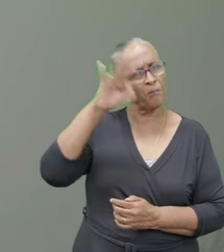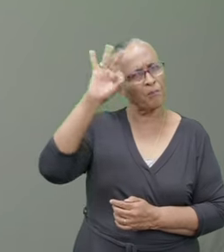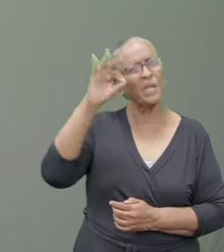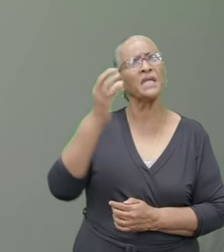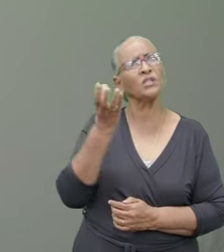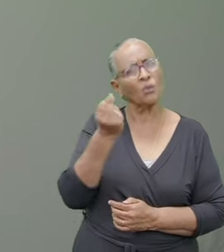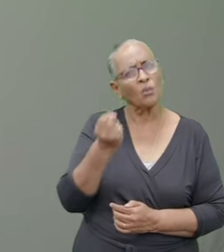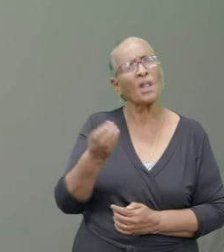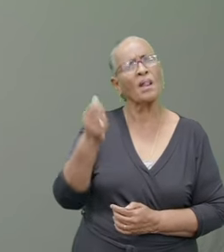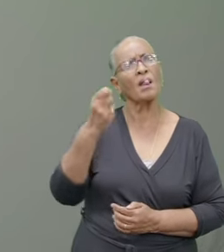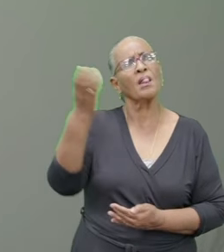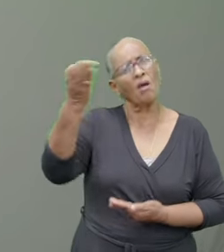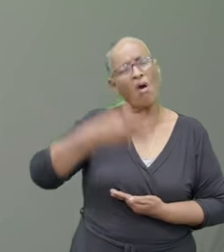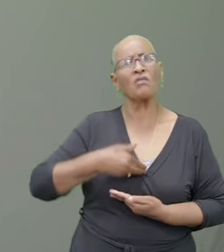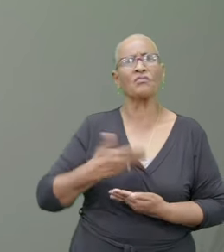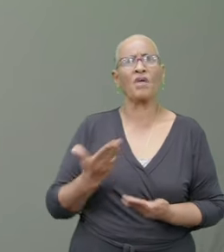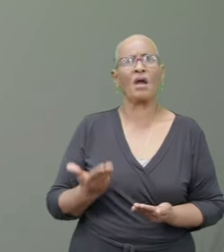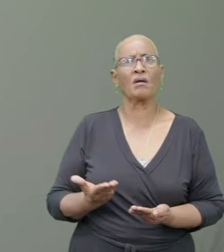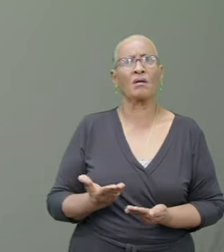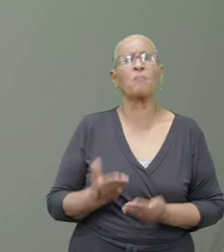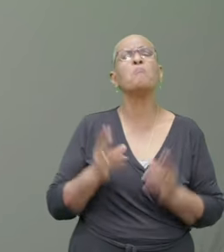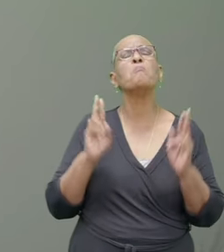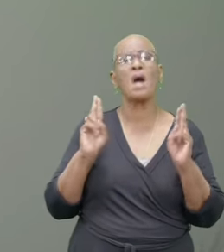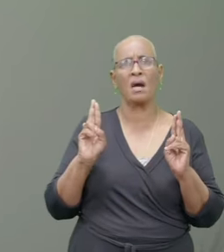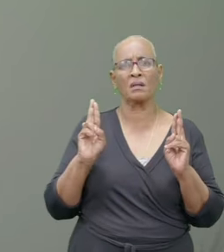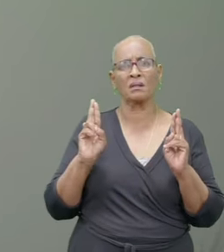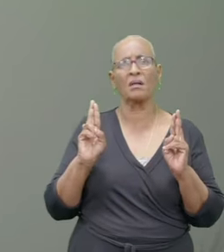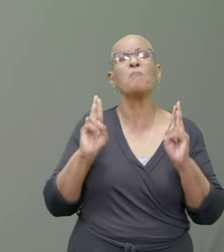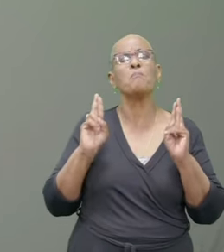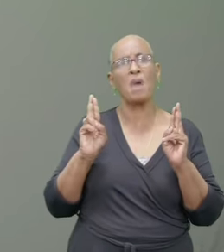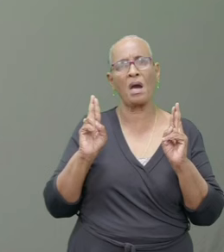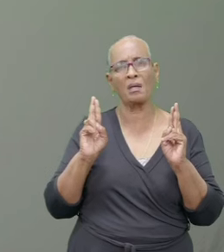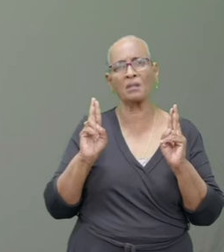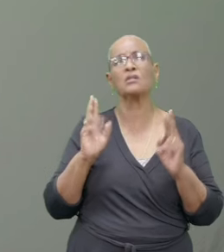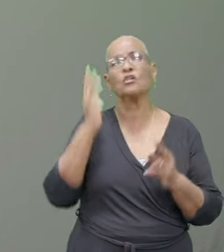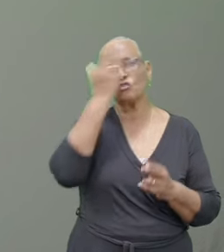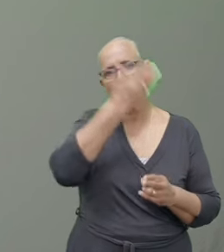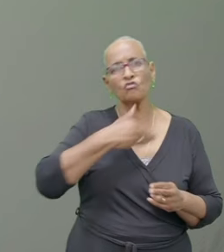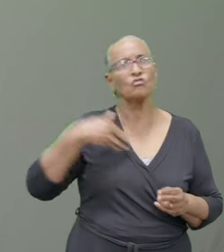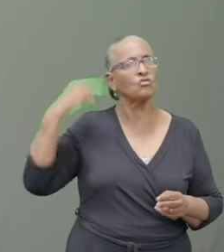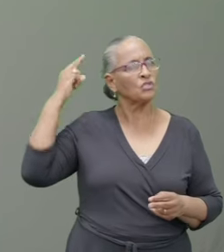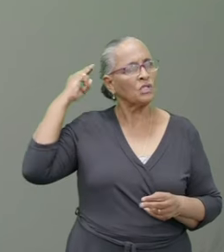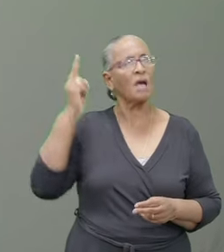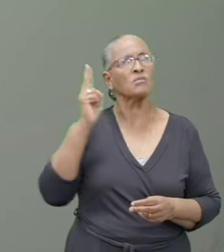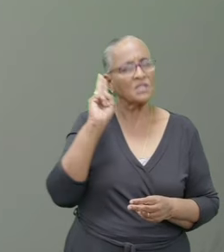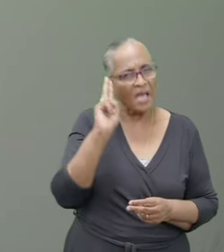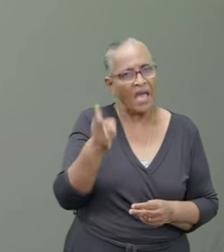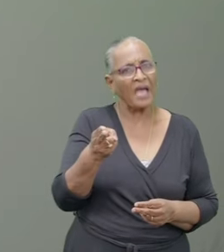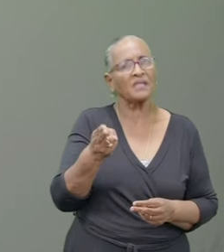verdienen. Maar helaas, we moeten ook rekening houden met die Surinaamse realiteit. In Jamaica